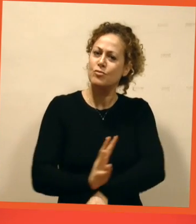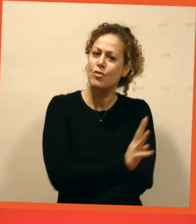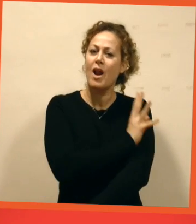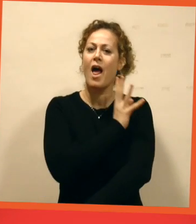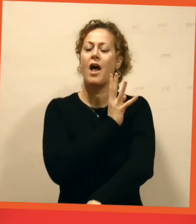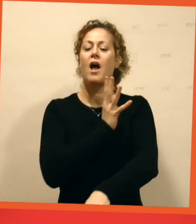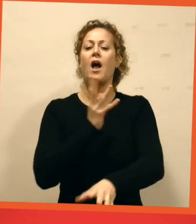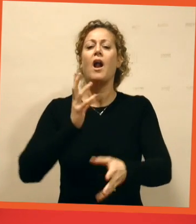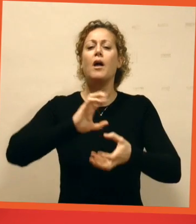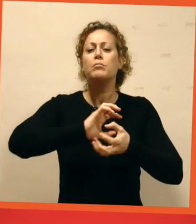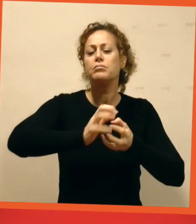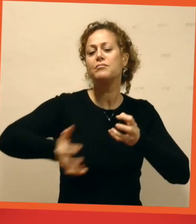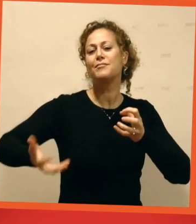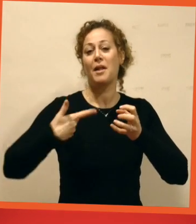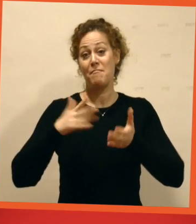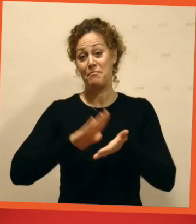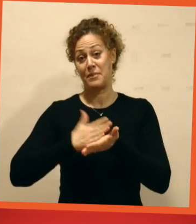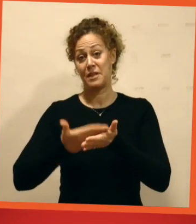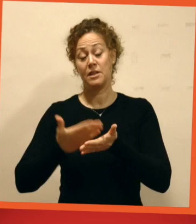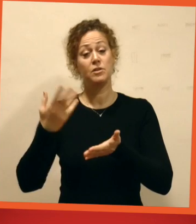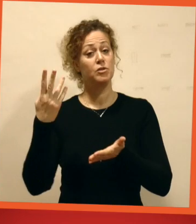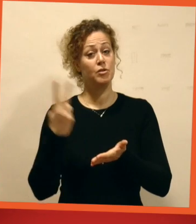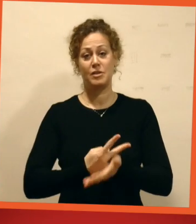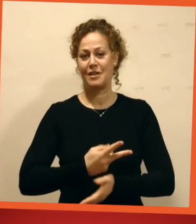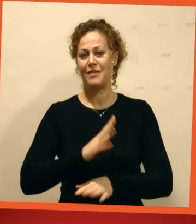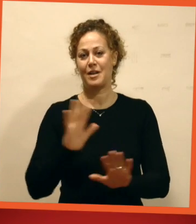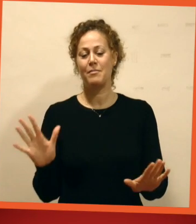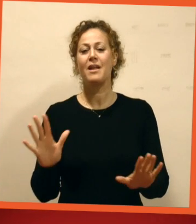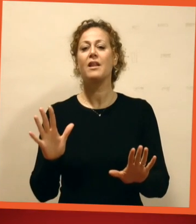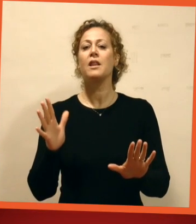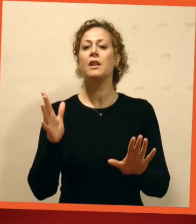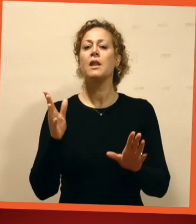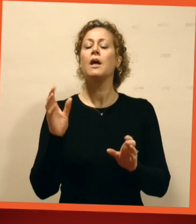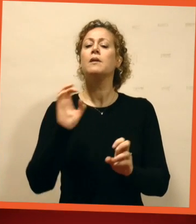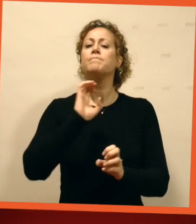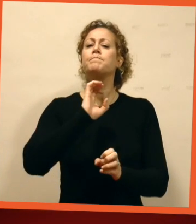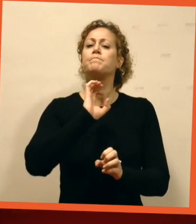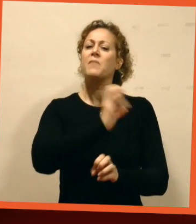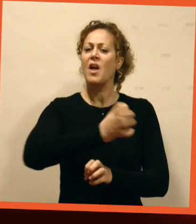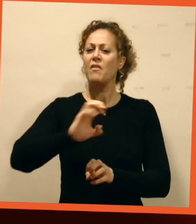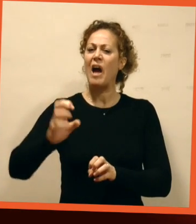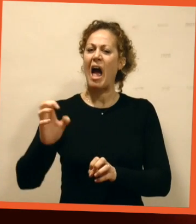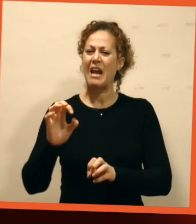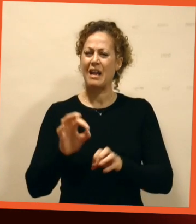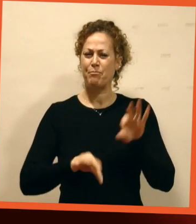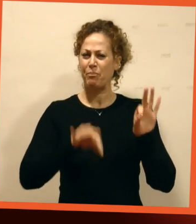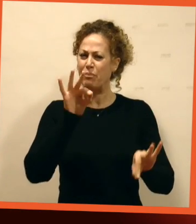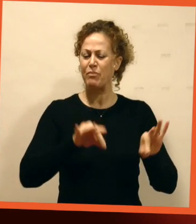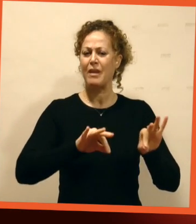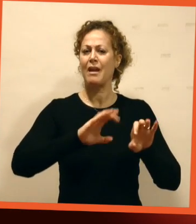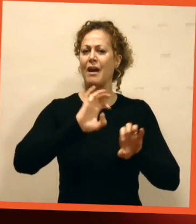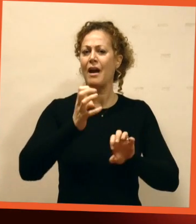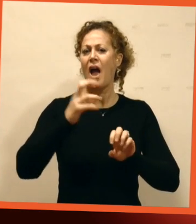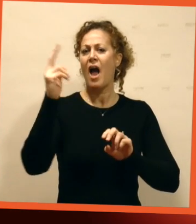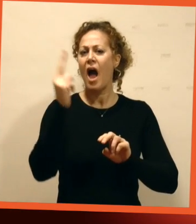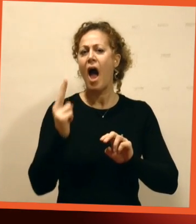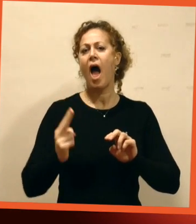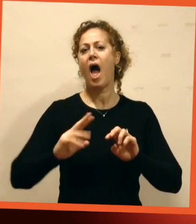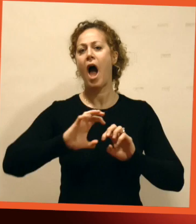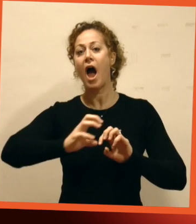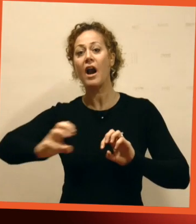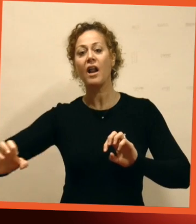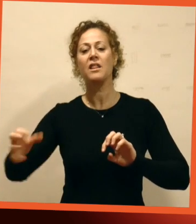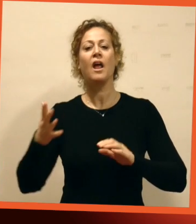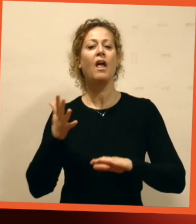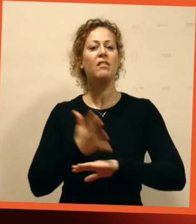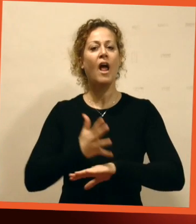che è preziosa anche sicuramente, e che quando le discipline artistiche incontrano quelli che sono gli interventi educativi, il desiderio